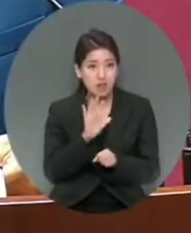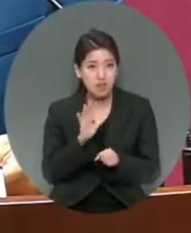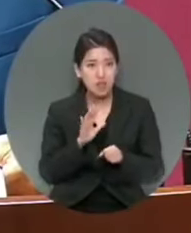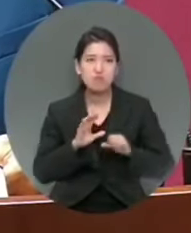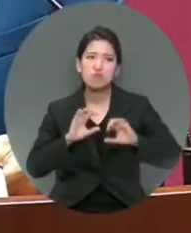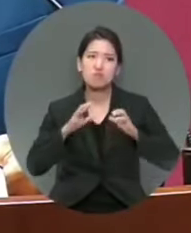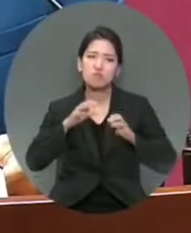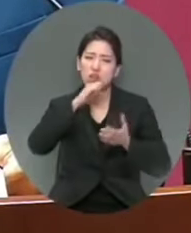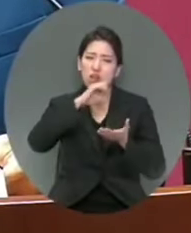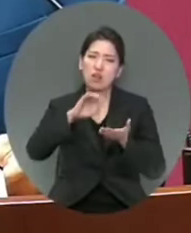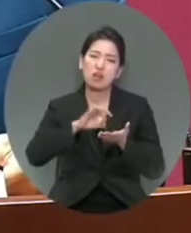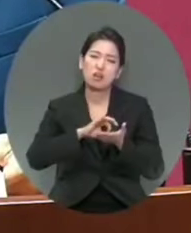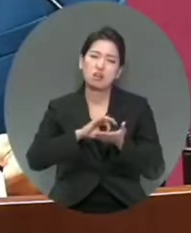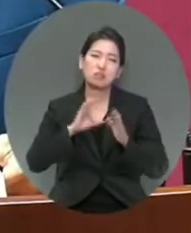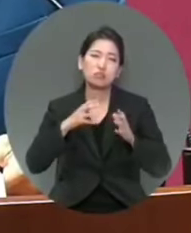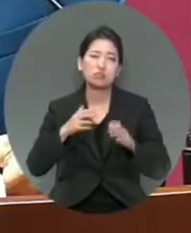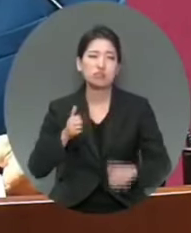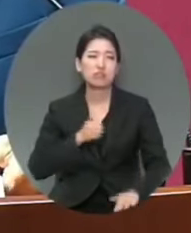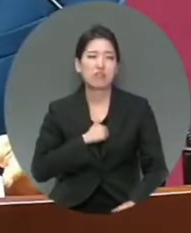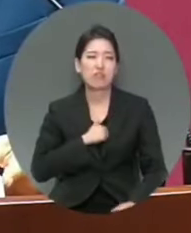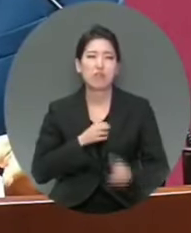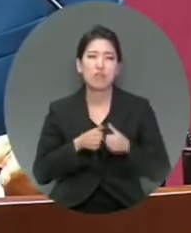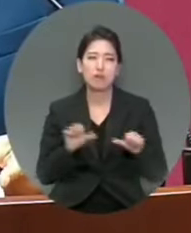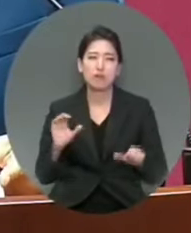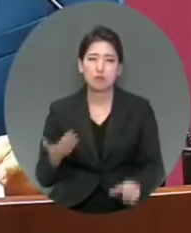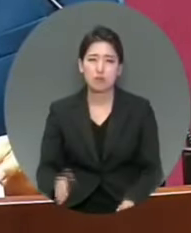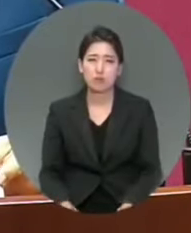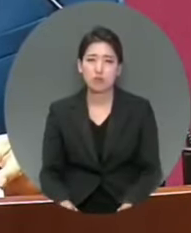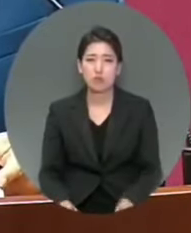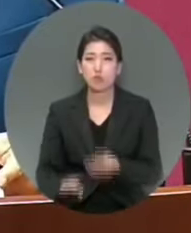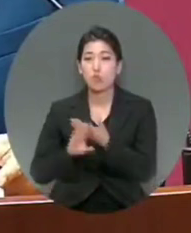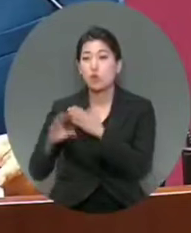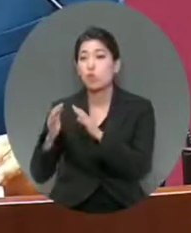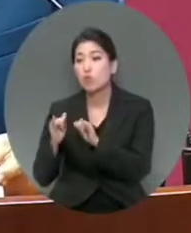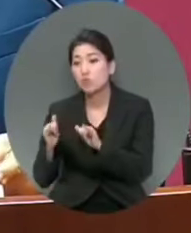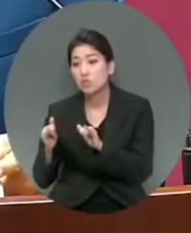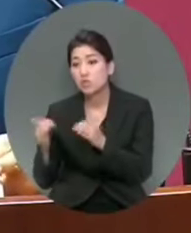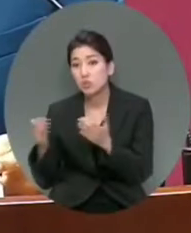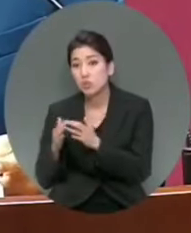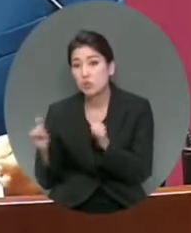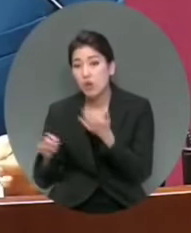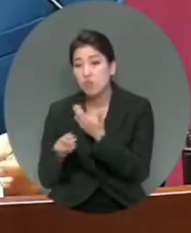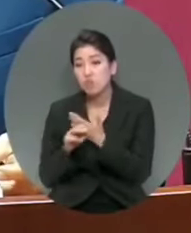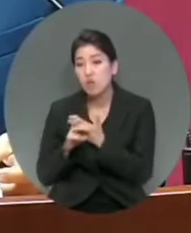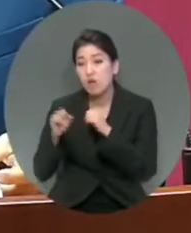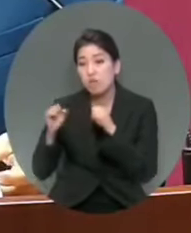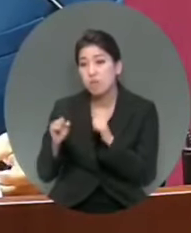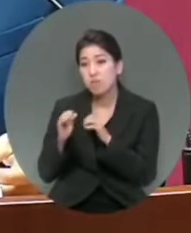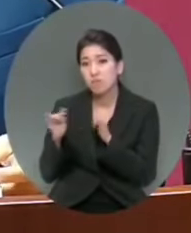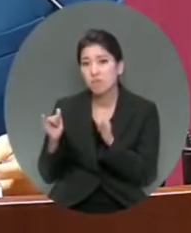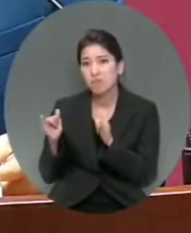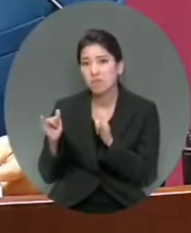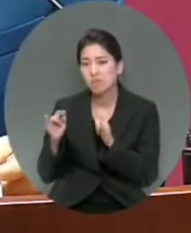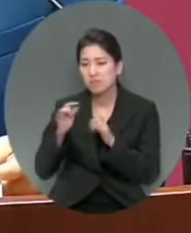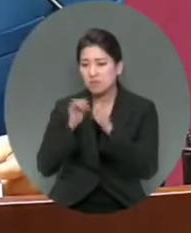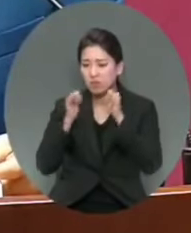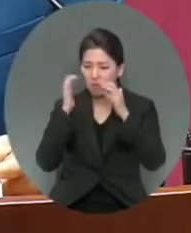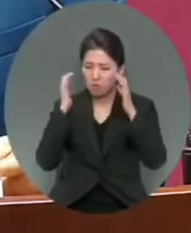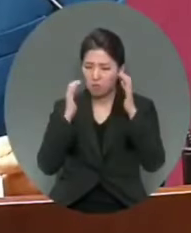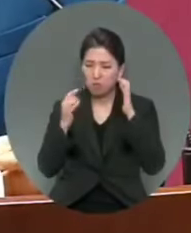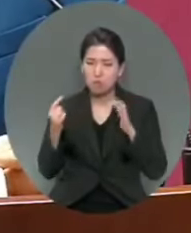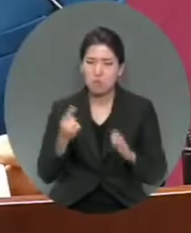수밖에 없고 또 나아가 이것으로 인해서 외국인 불법 체류자를 더욱 양산해서 사회적 혼란을 가중시킬